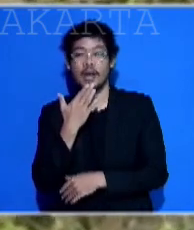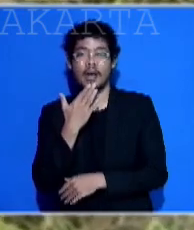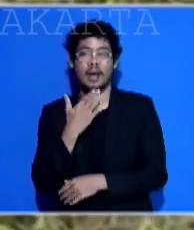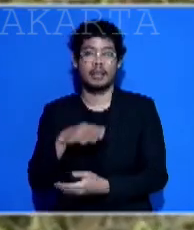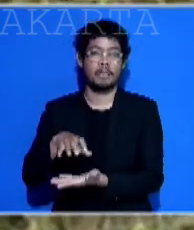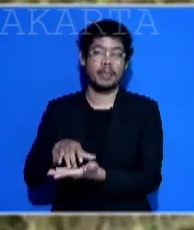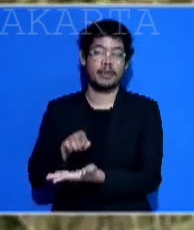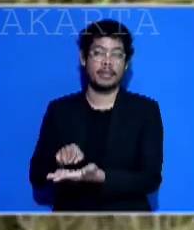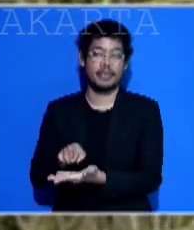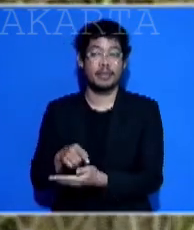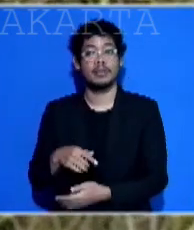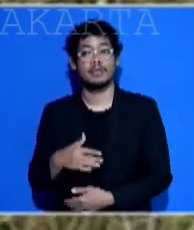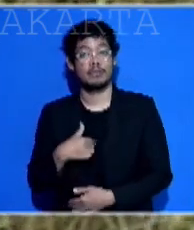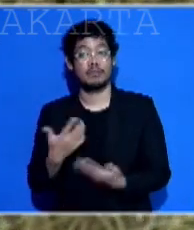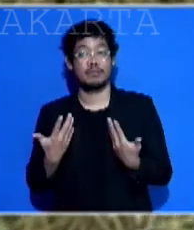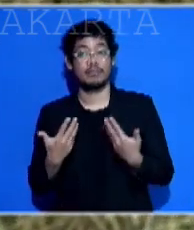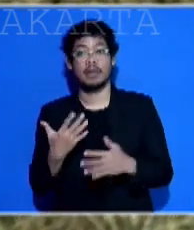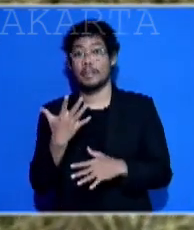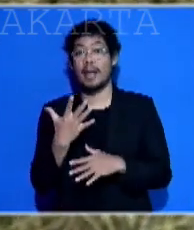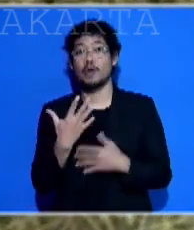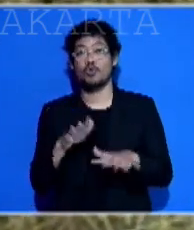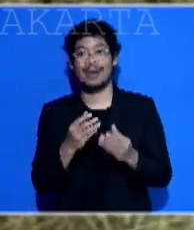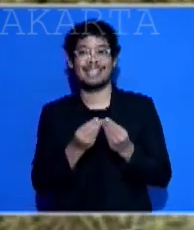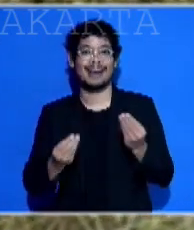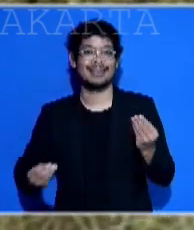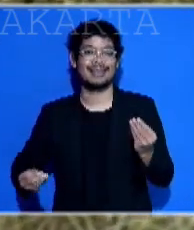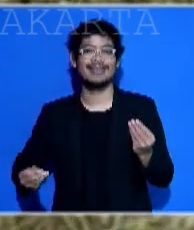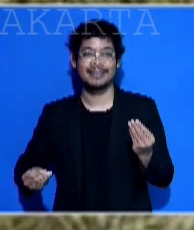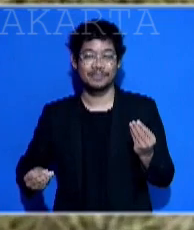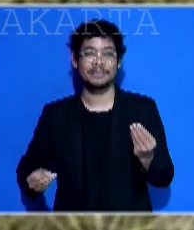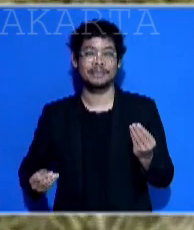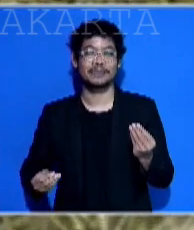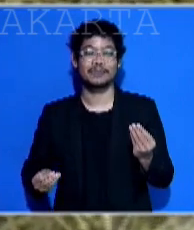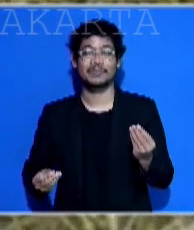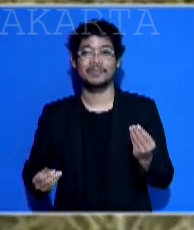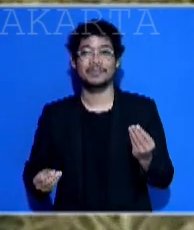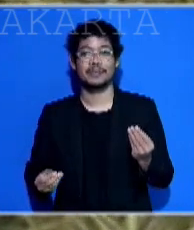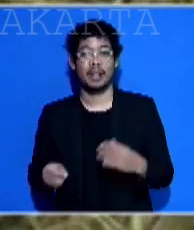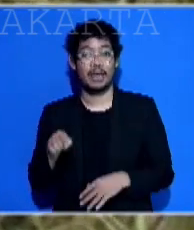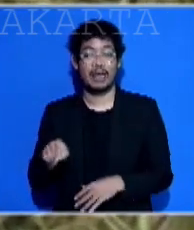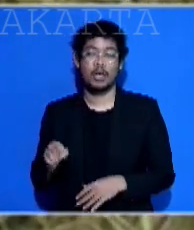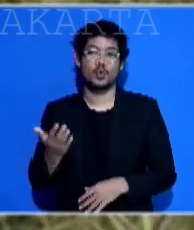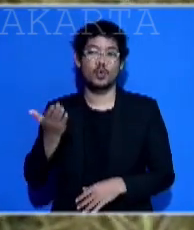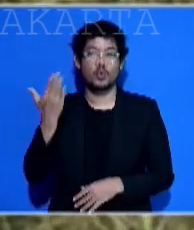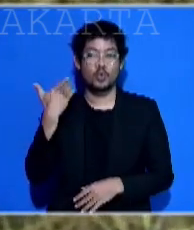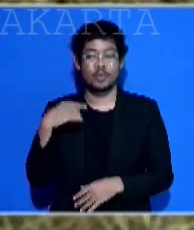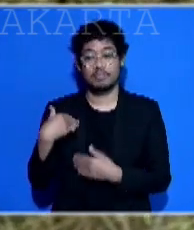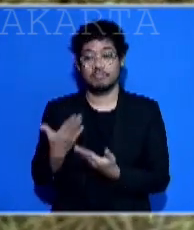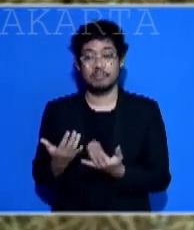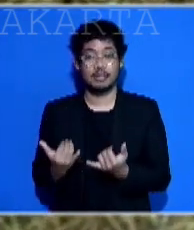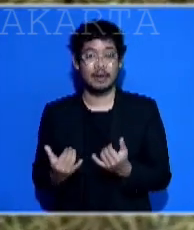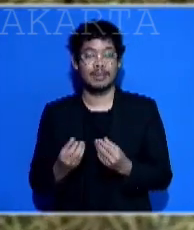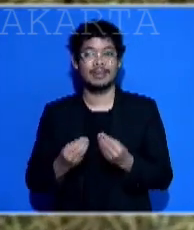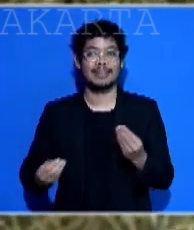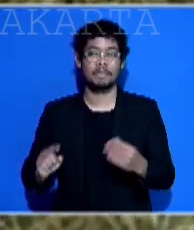pun limang keturunan iki. Sak sejajar kula niki sing pun limang keturunan. Jadi sing pertama